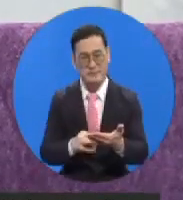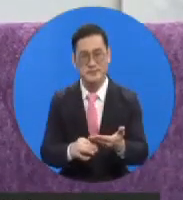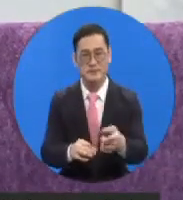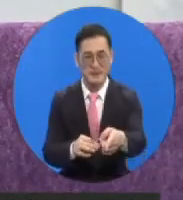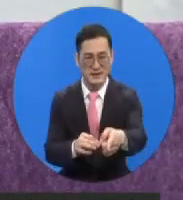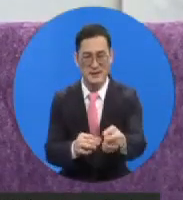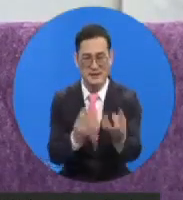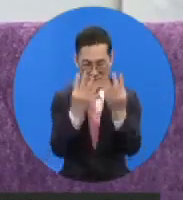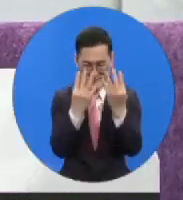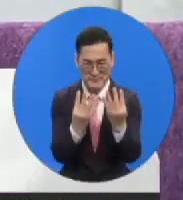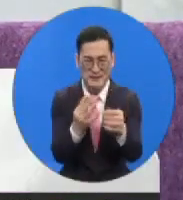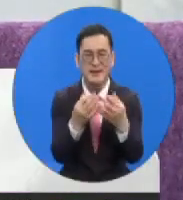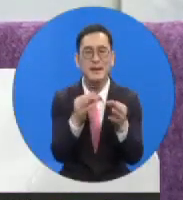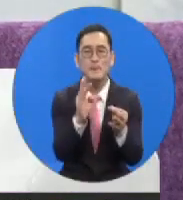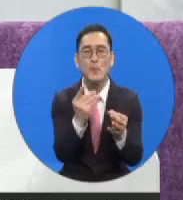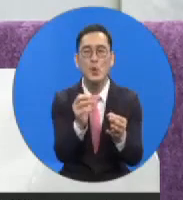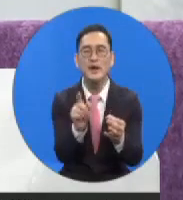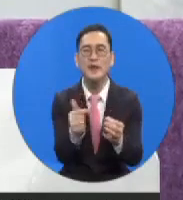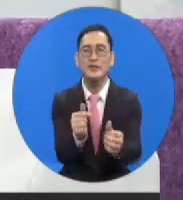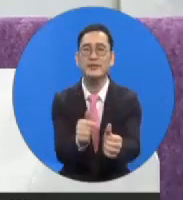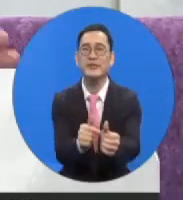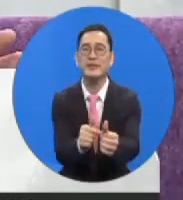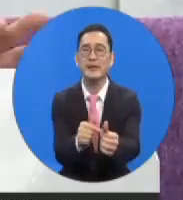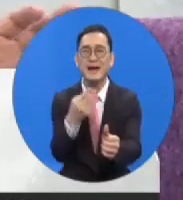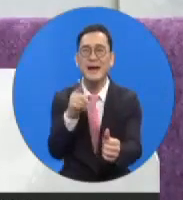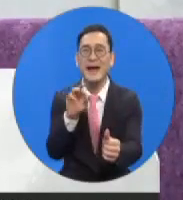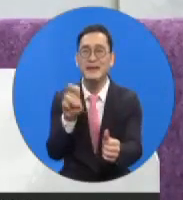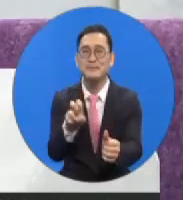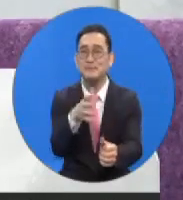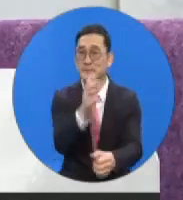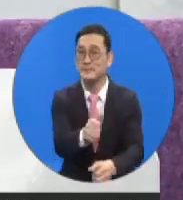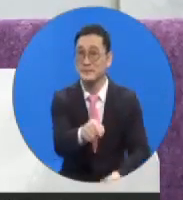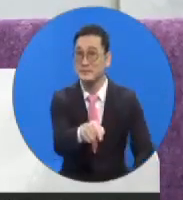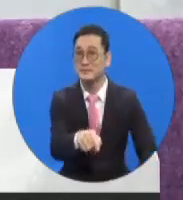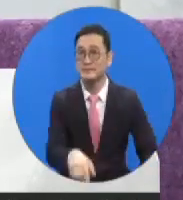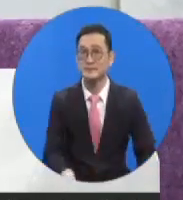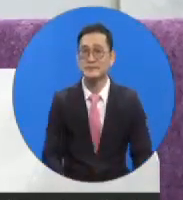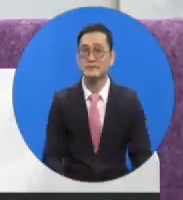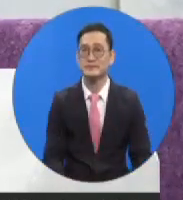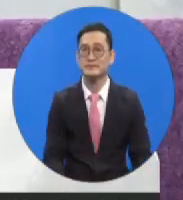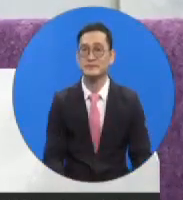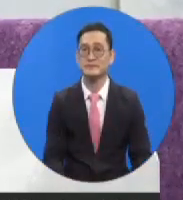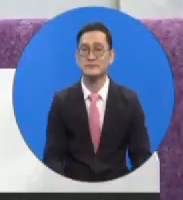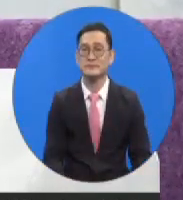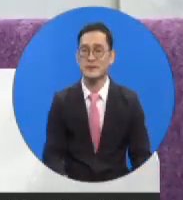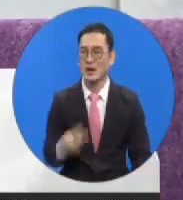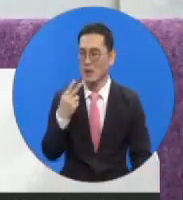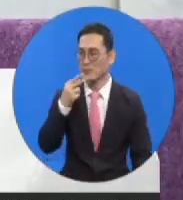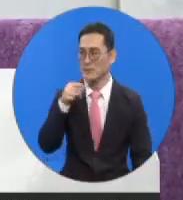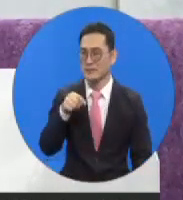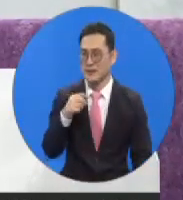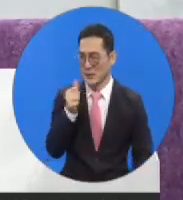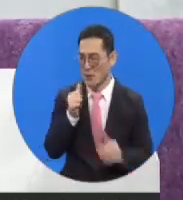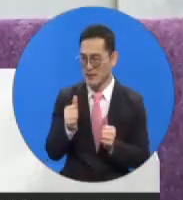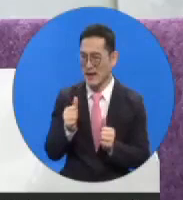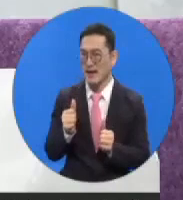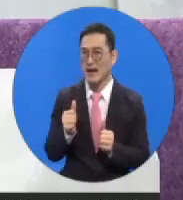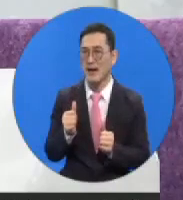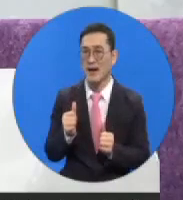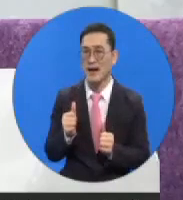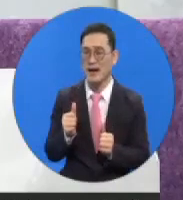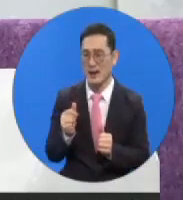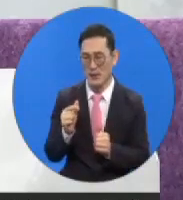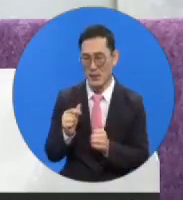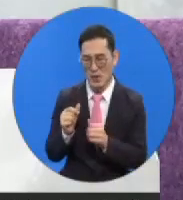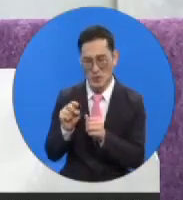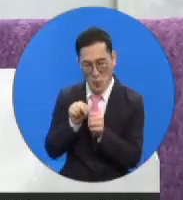씨 주장은 내가 이제 검찰에 가가지고 검찰 출신 변호사가 팁을 주고 또 검찰에 가가지고 이제 뭐 강기정